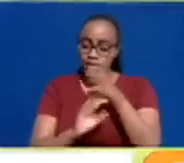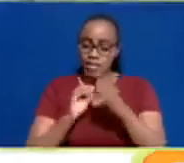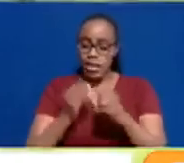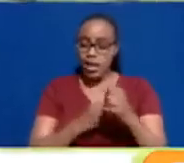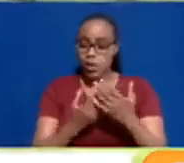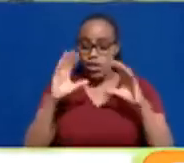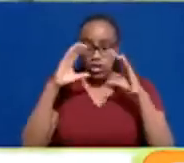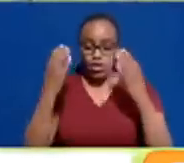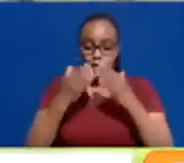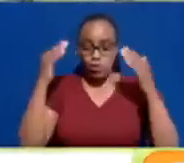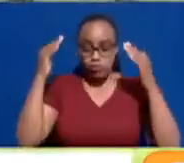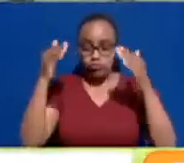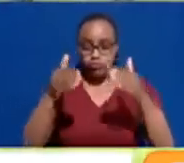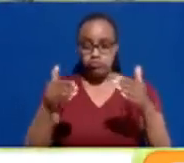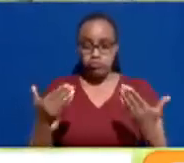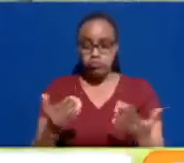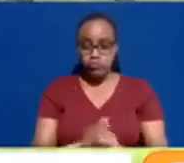trajectory.